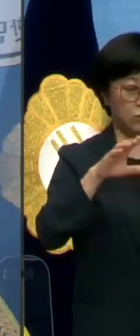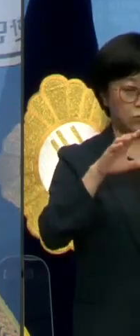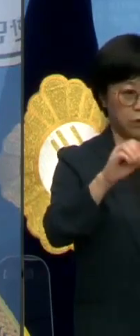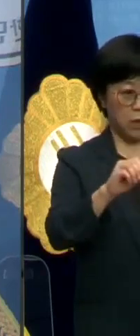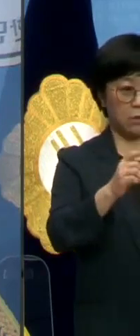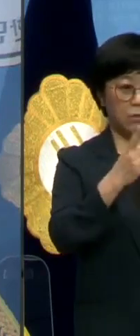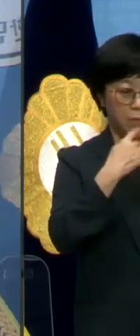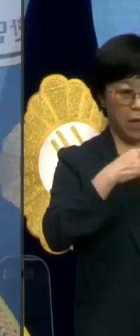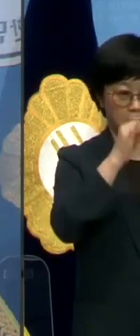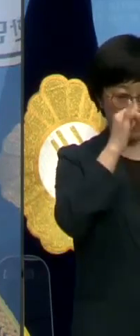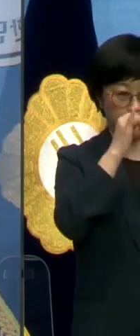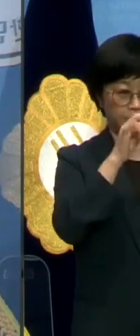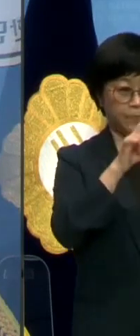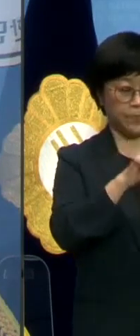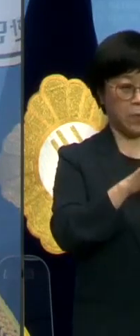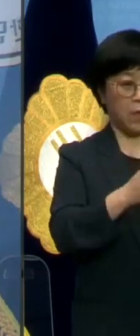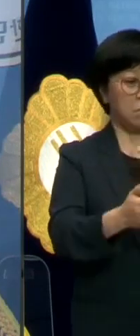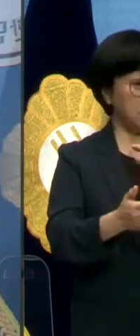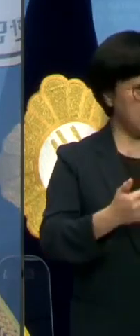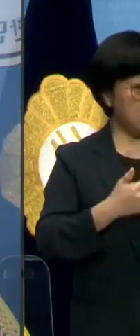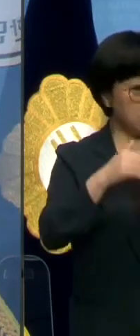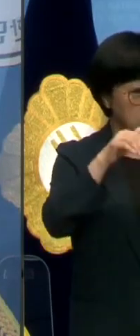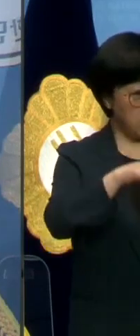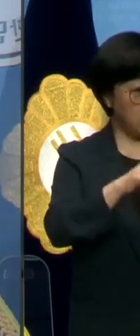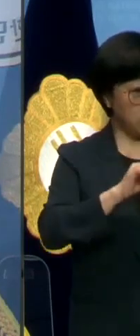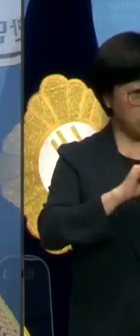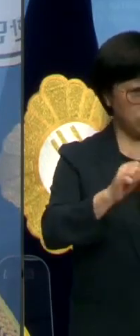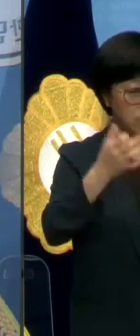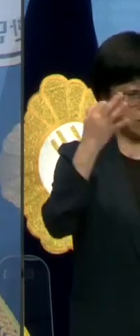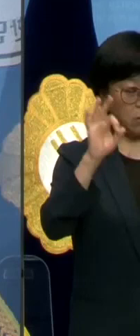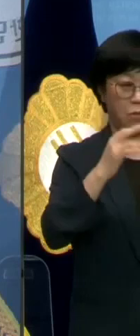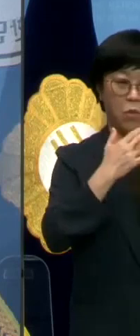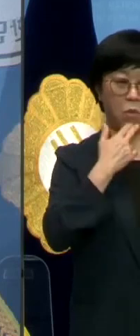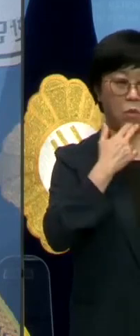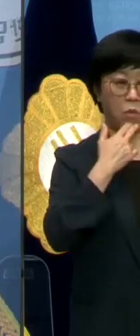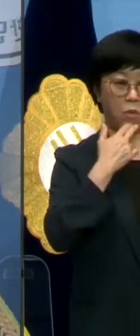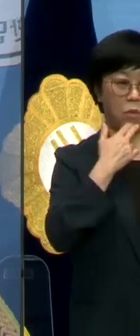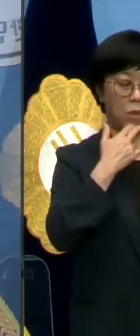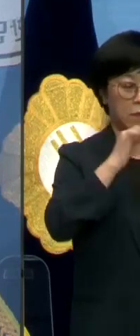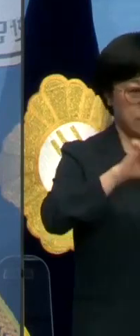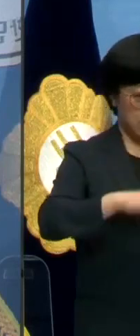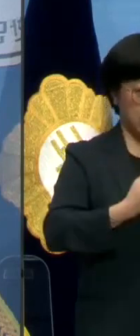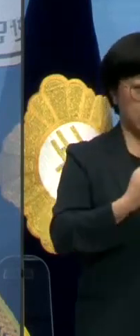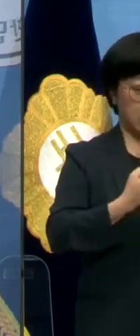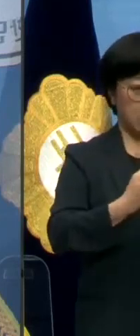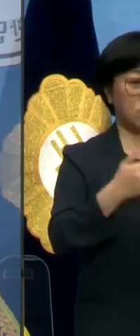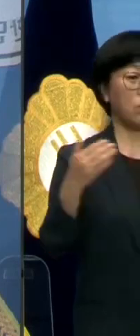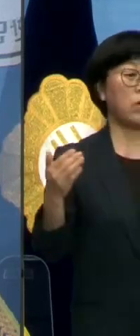점 등을 고려해서 사전 선거운동으로 보지 않고 자체